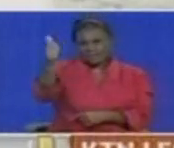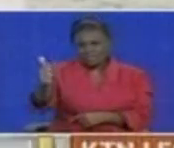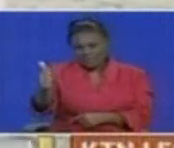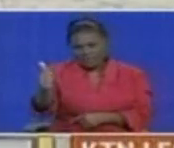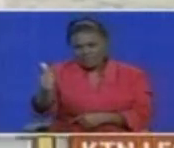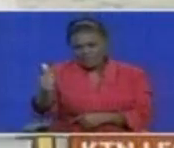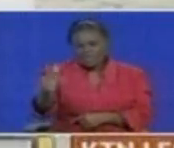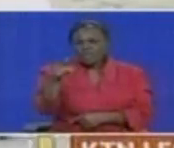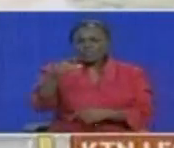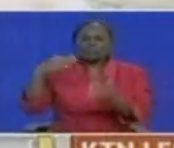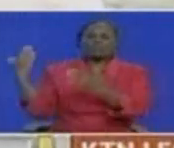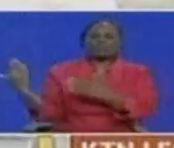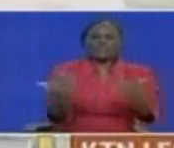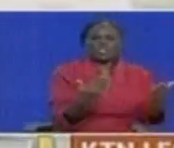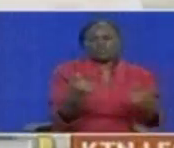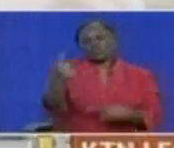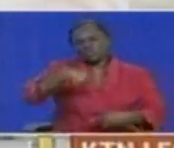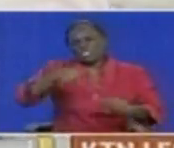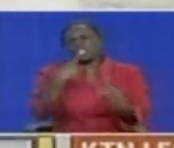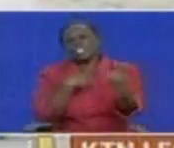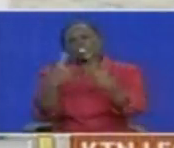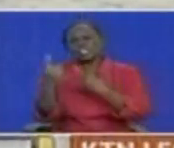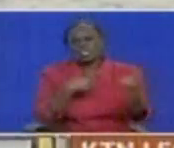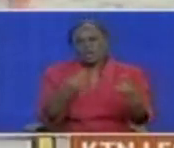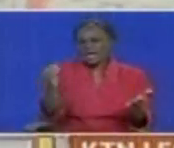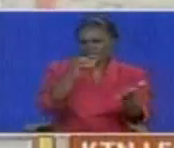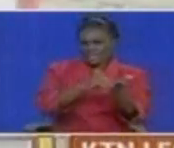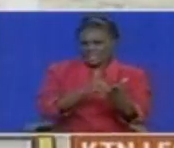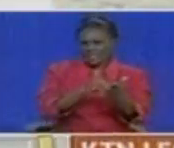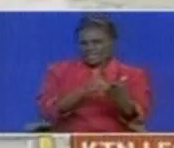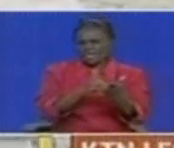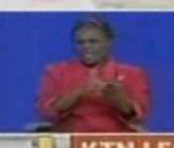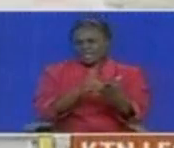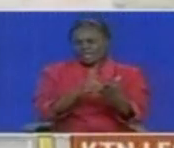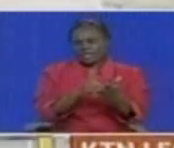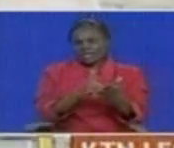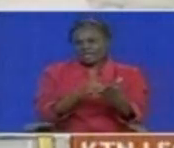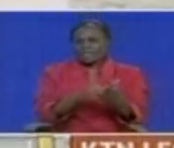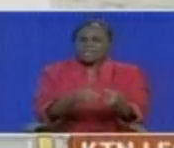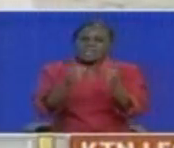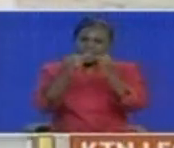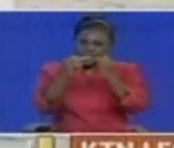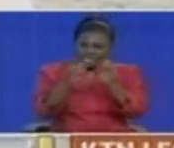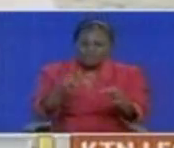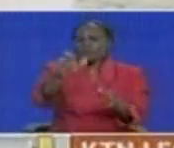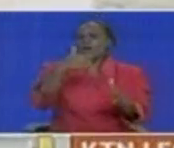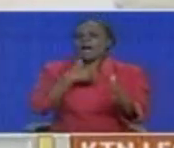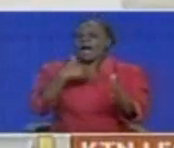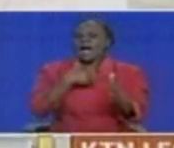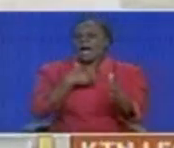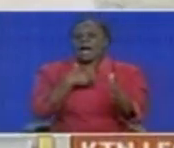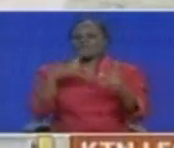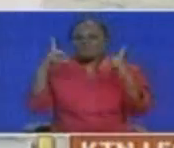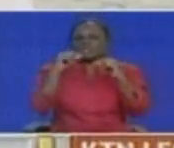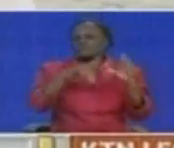Maneno ya kutuletea ati twende sijui tuzungumze tena kona sijui gani. Kama mtu uko na maneno,